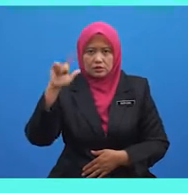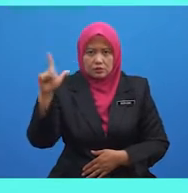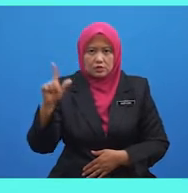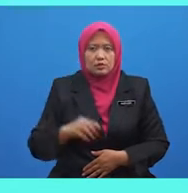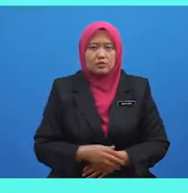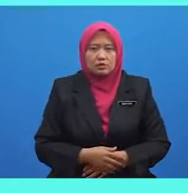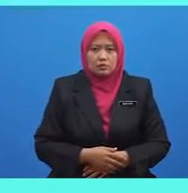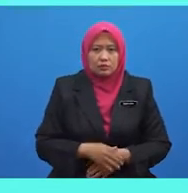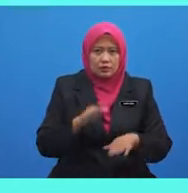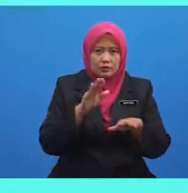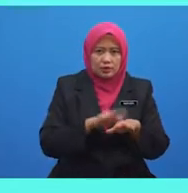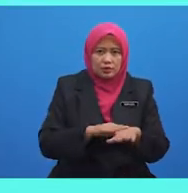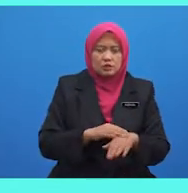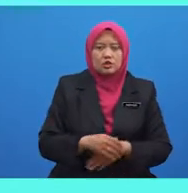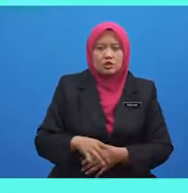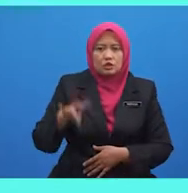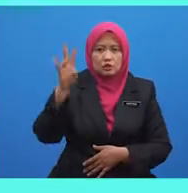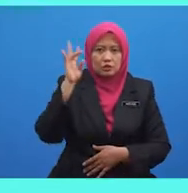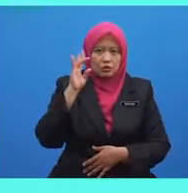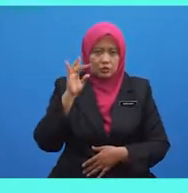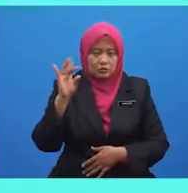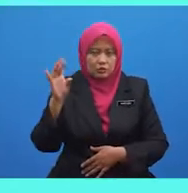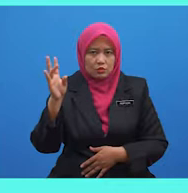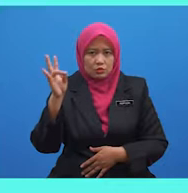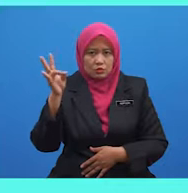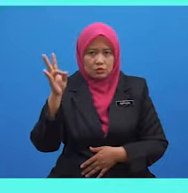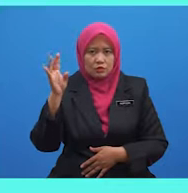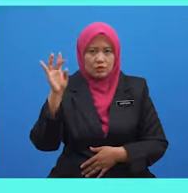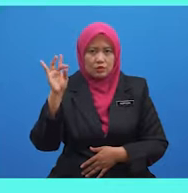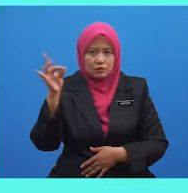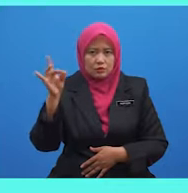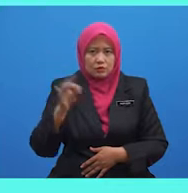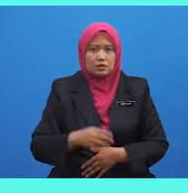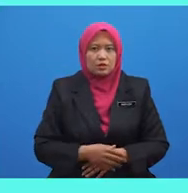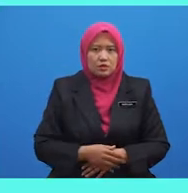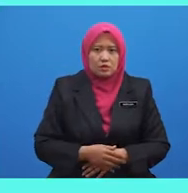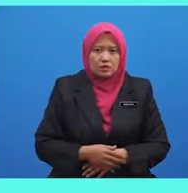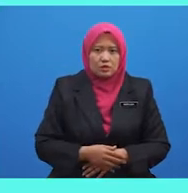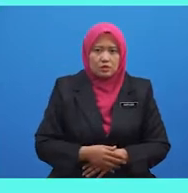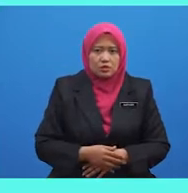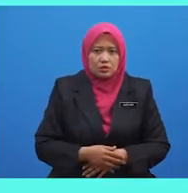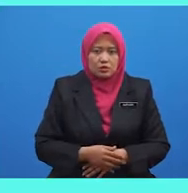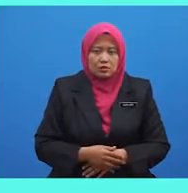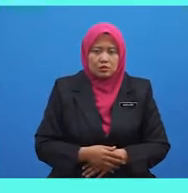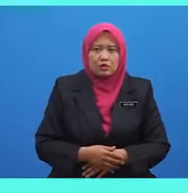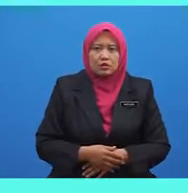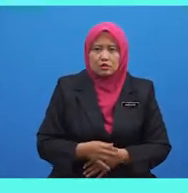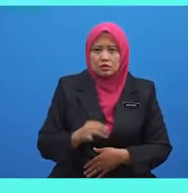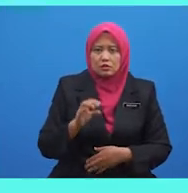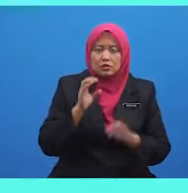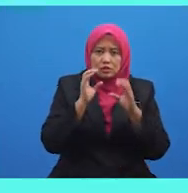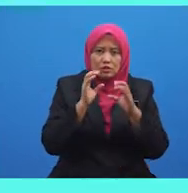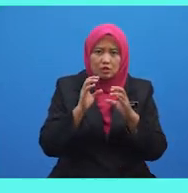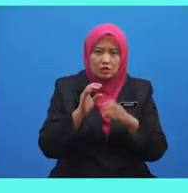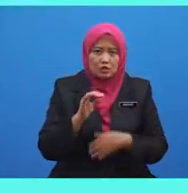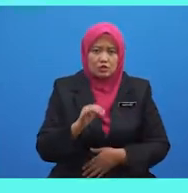1718 kerana ingin menuntut tahta Kerajaan Johor. Baginda mendakwa dirinya sebagai putra Sultan Mahmud